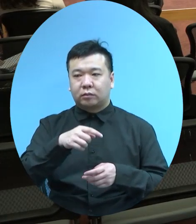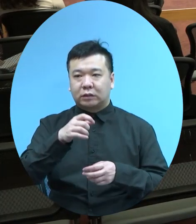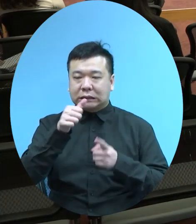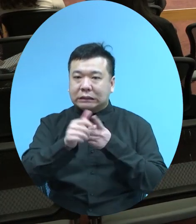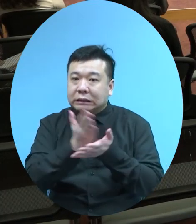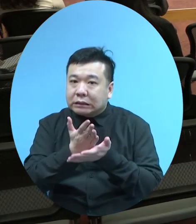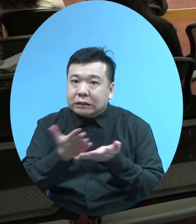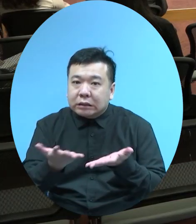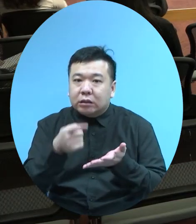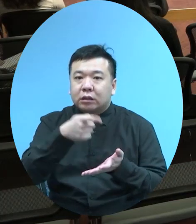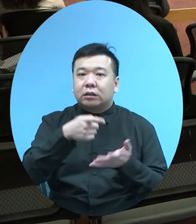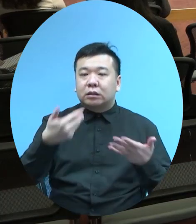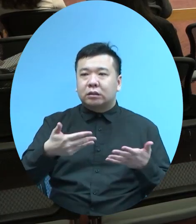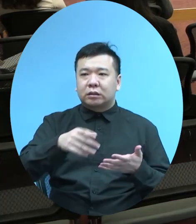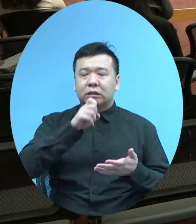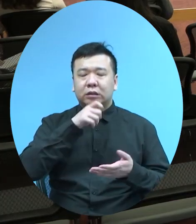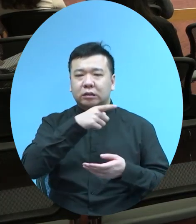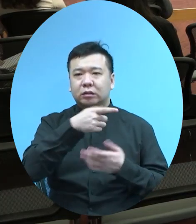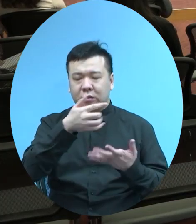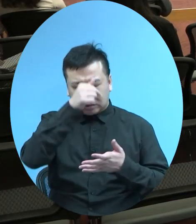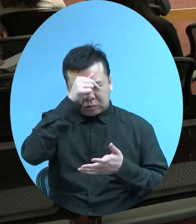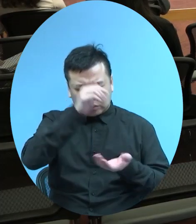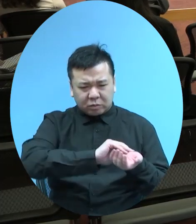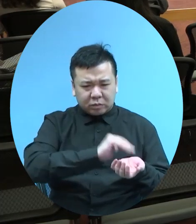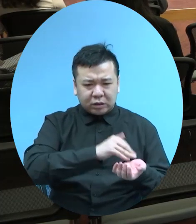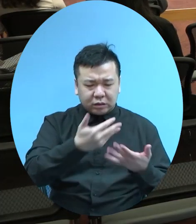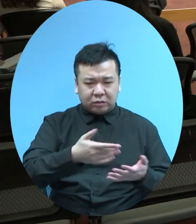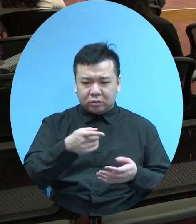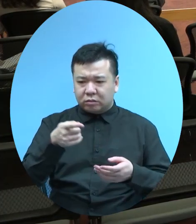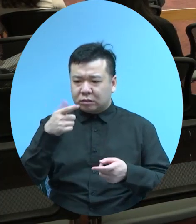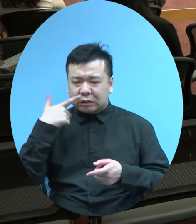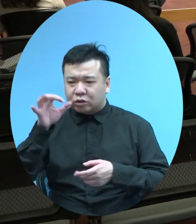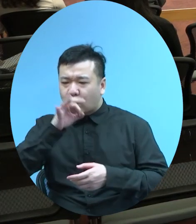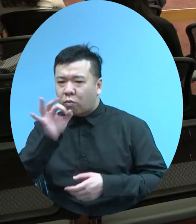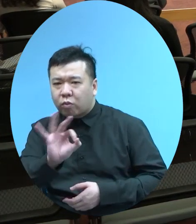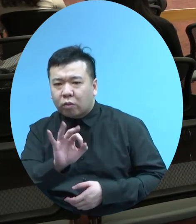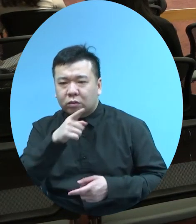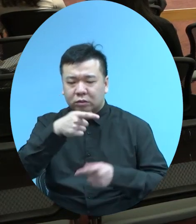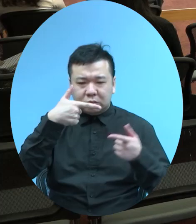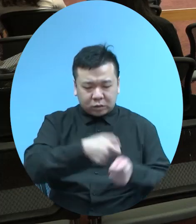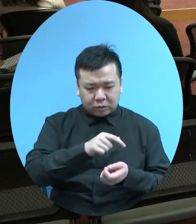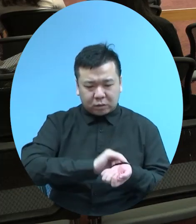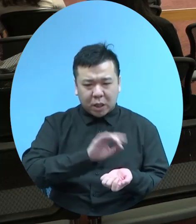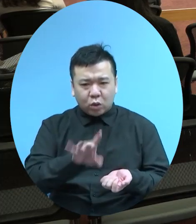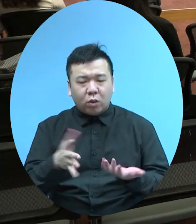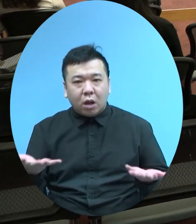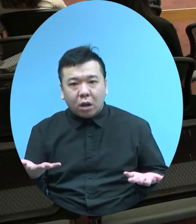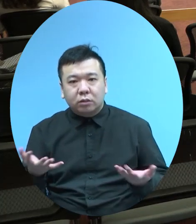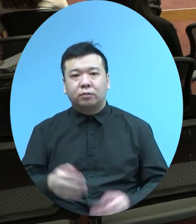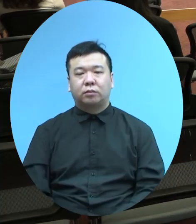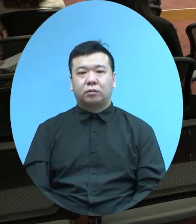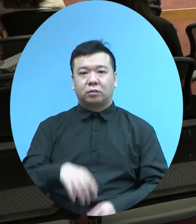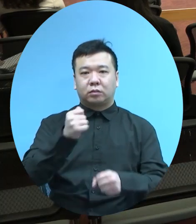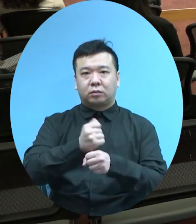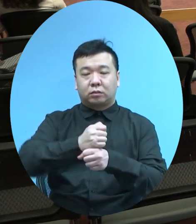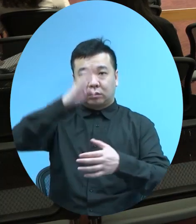家入院嘅患者係用咗啲乜嘢藥物去減低患者身體嘅病毒量咧？第二條問題係問翻缺